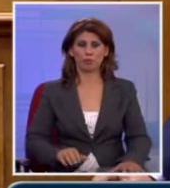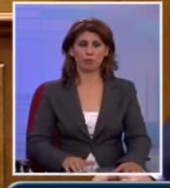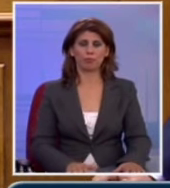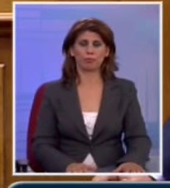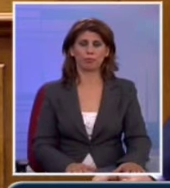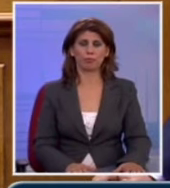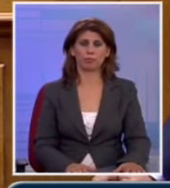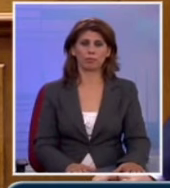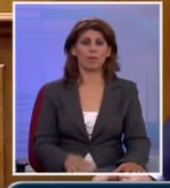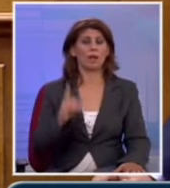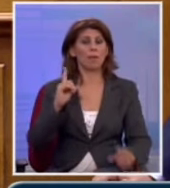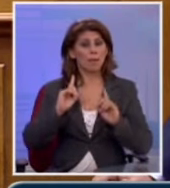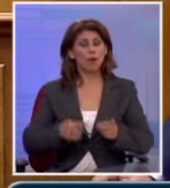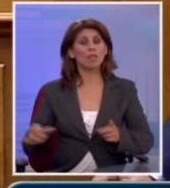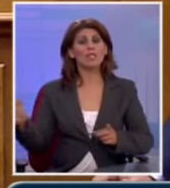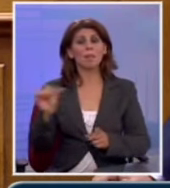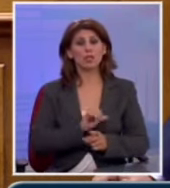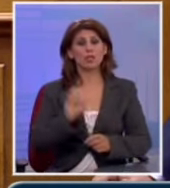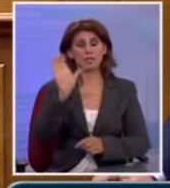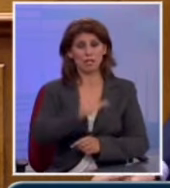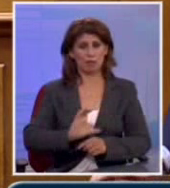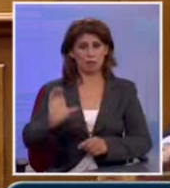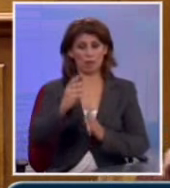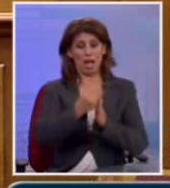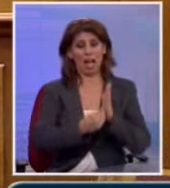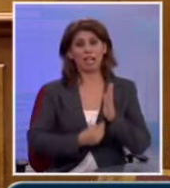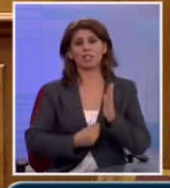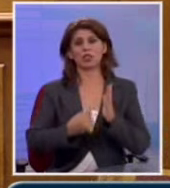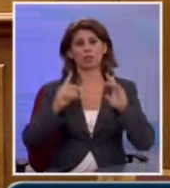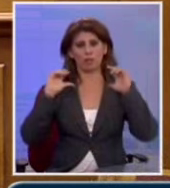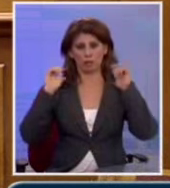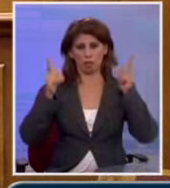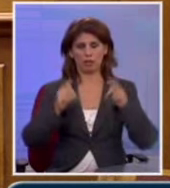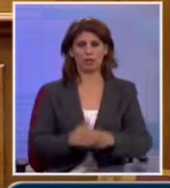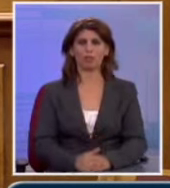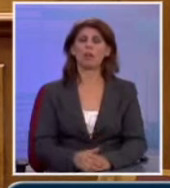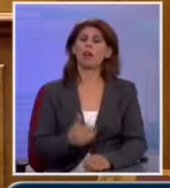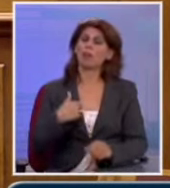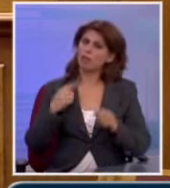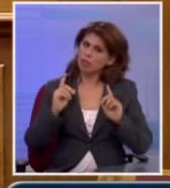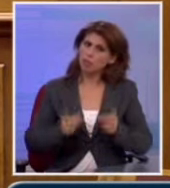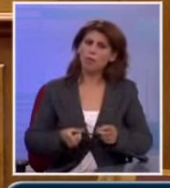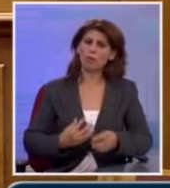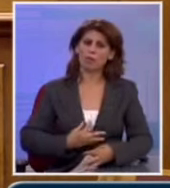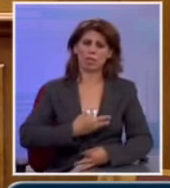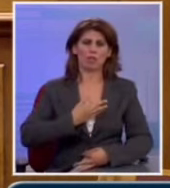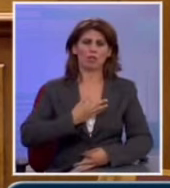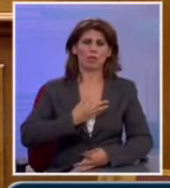Μια απόφαση επιστροφής στην Ευρώπη των αξιών και της δημοκρατίας. Και είναι και μια απόφαση